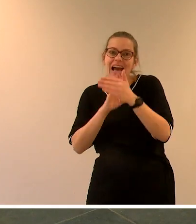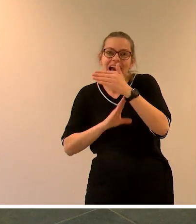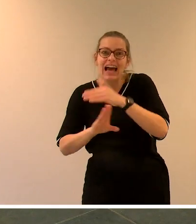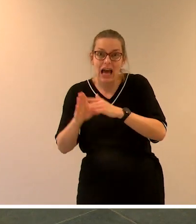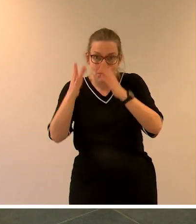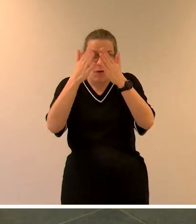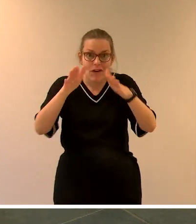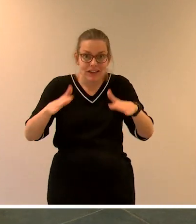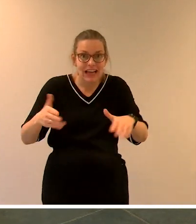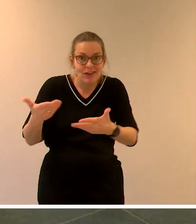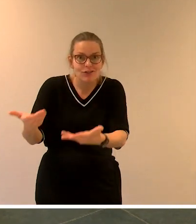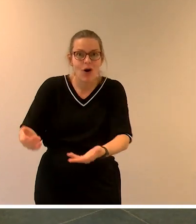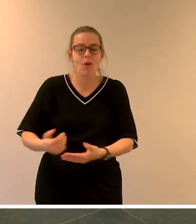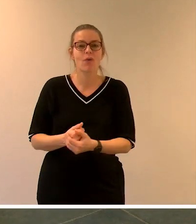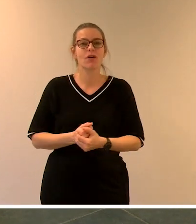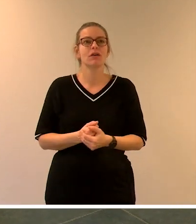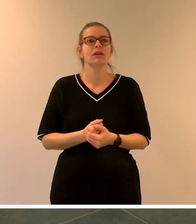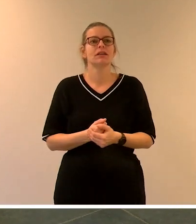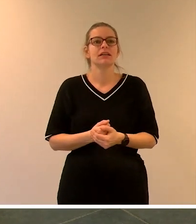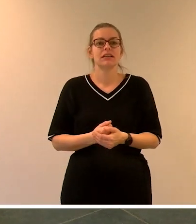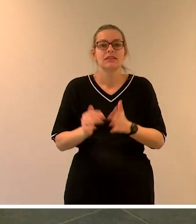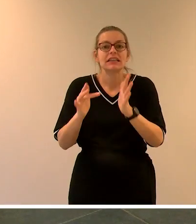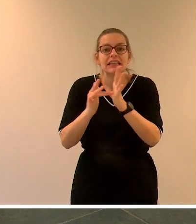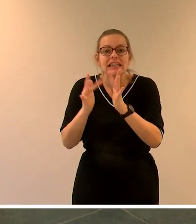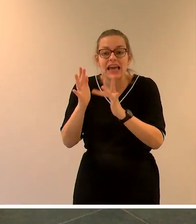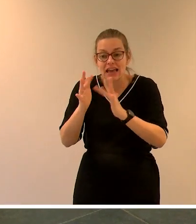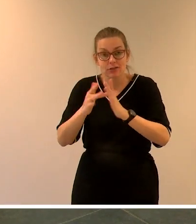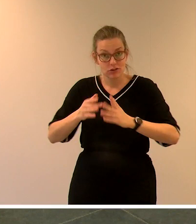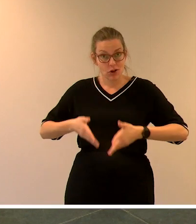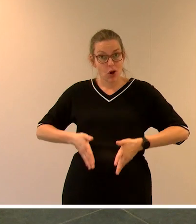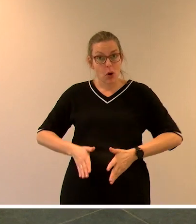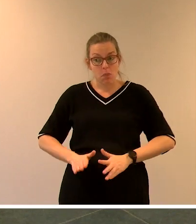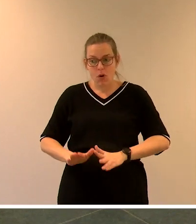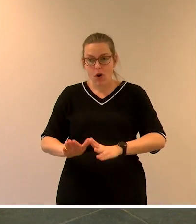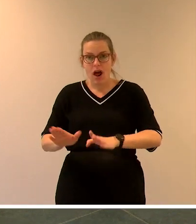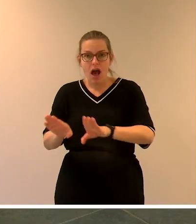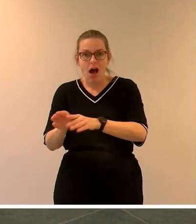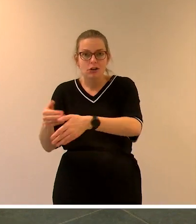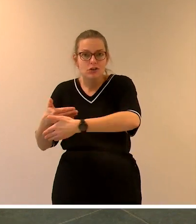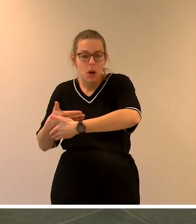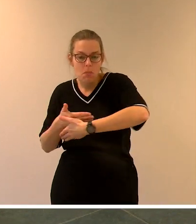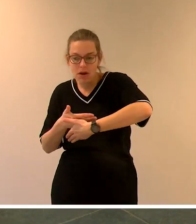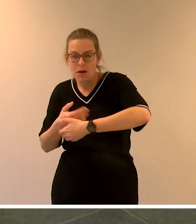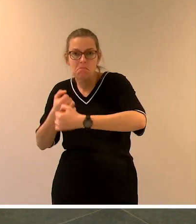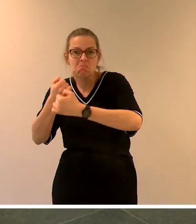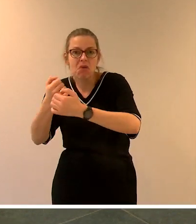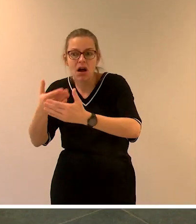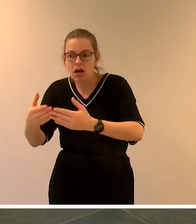Kerst. Dat de Heer Jezus die geboren is als een baby.